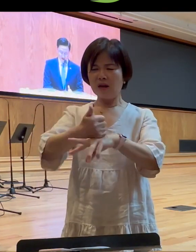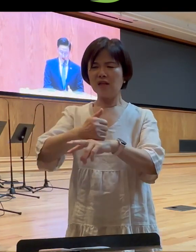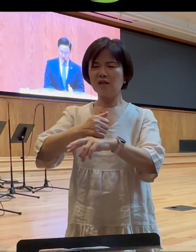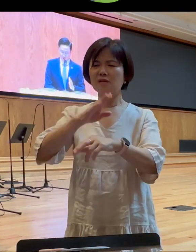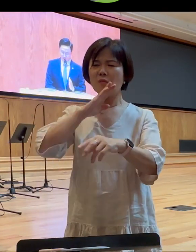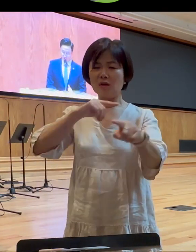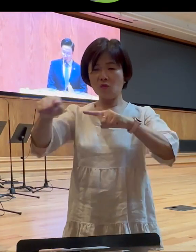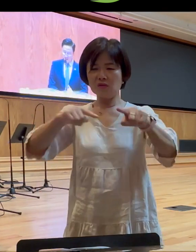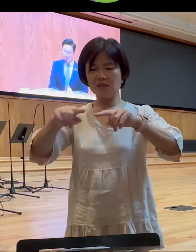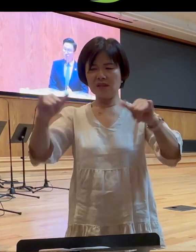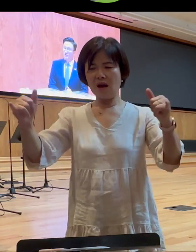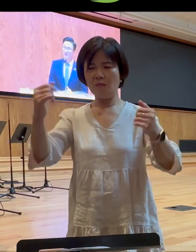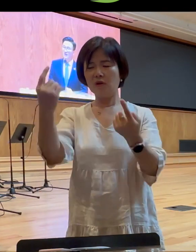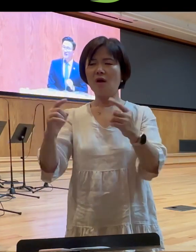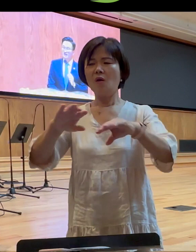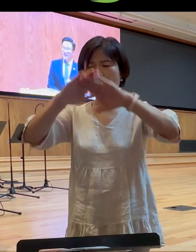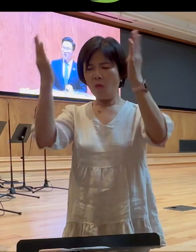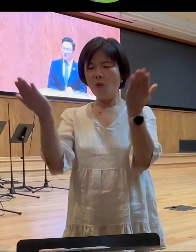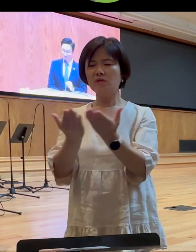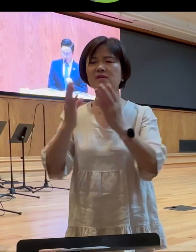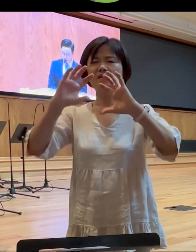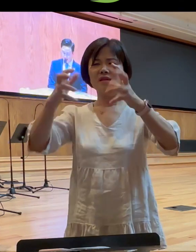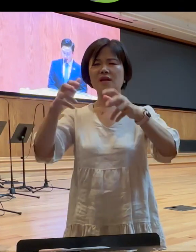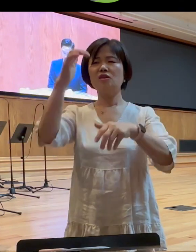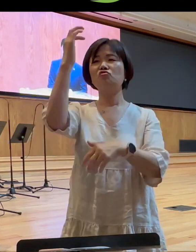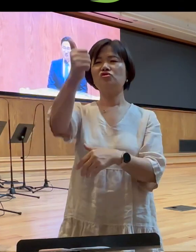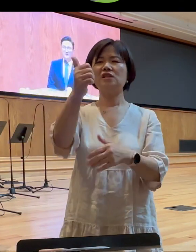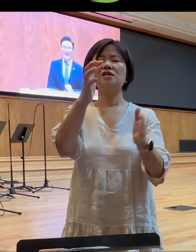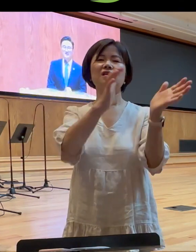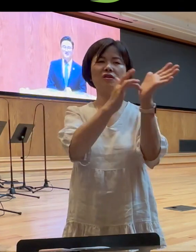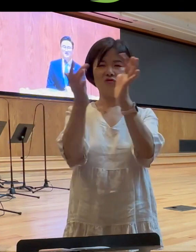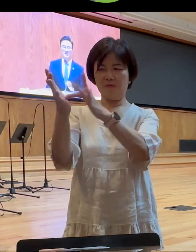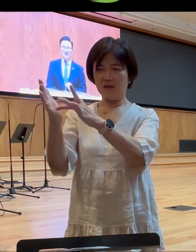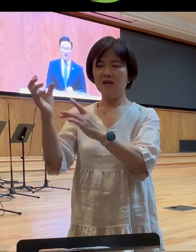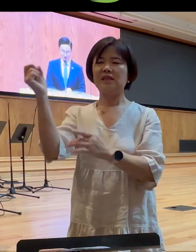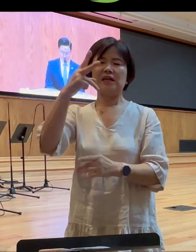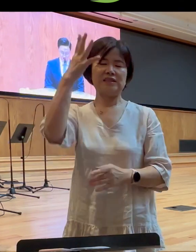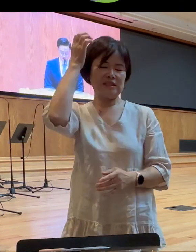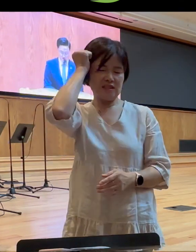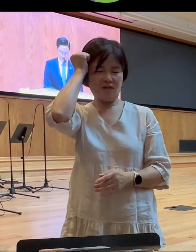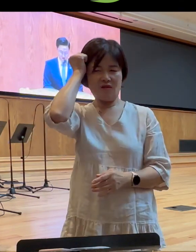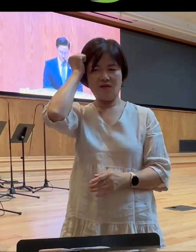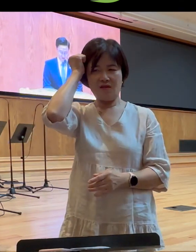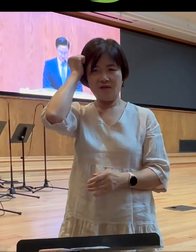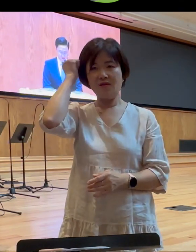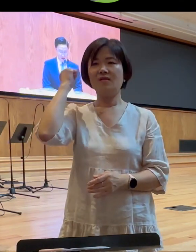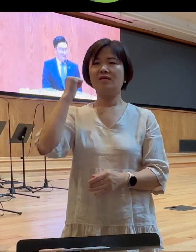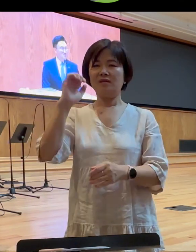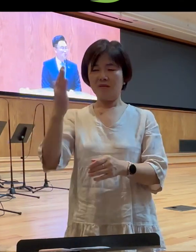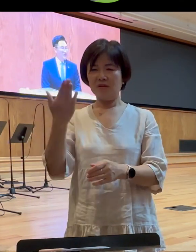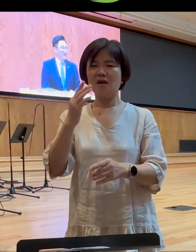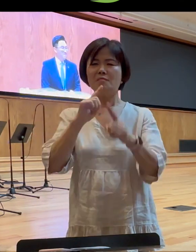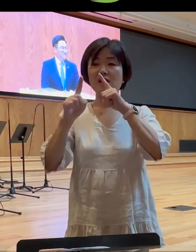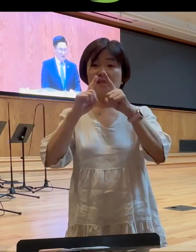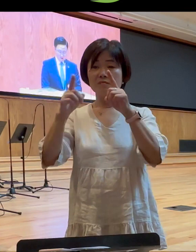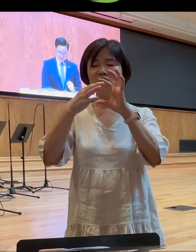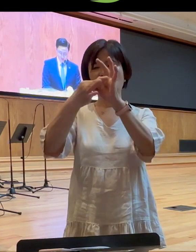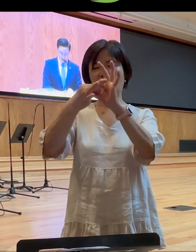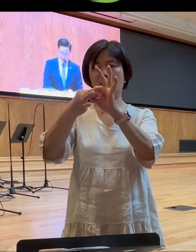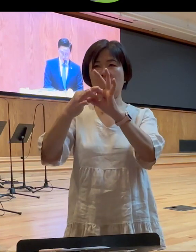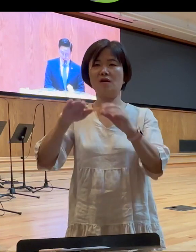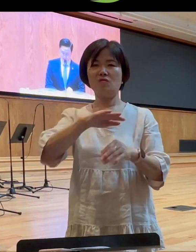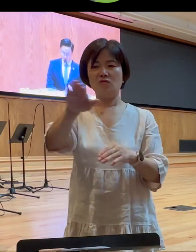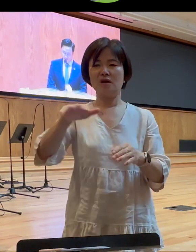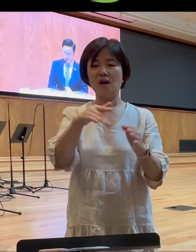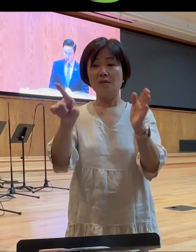아니라 온 세상의 주인은 예수님이다 라는 것을 다시 기억했던 것이죠. 말씀을 통해